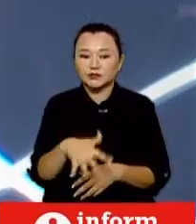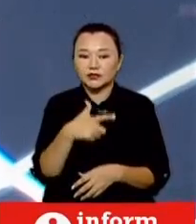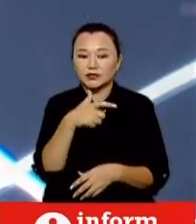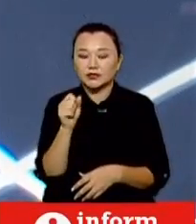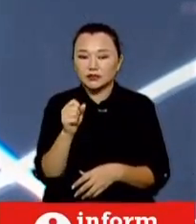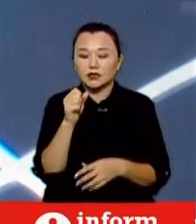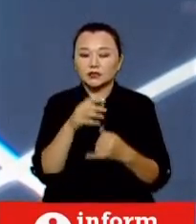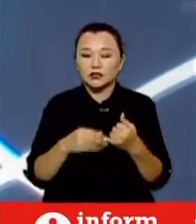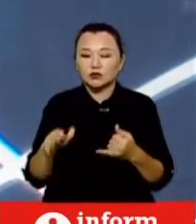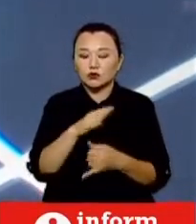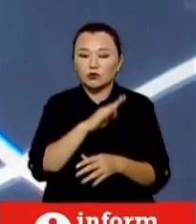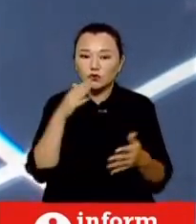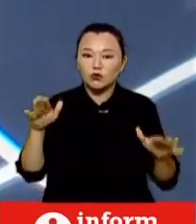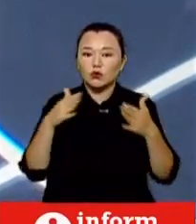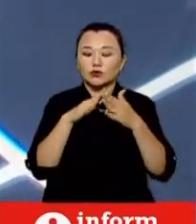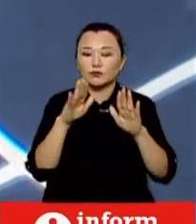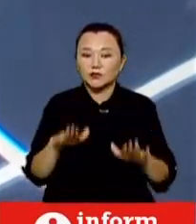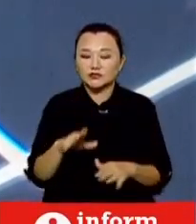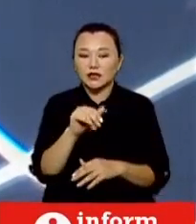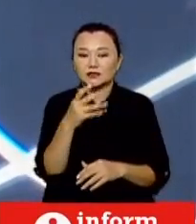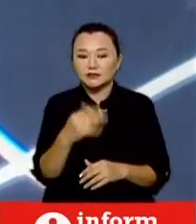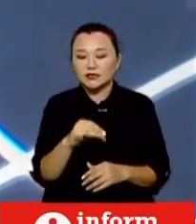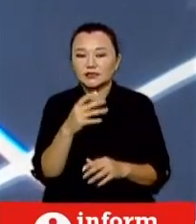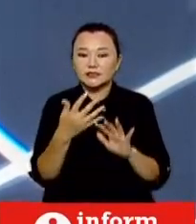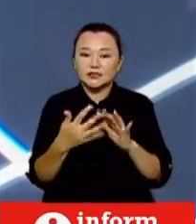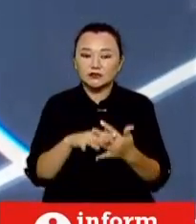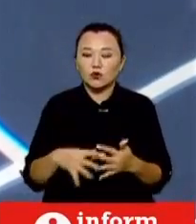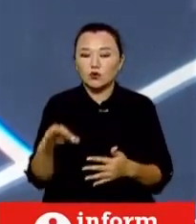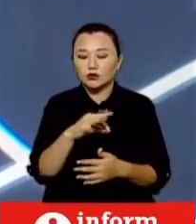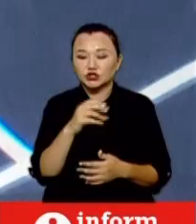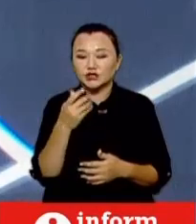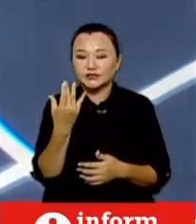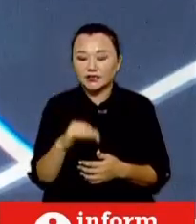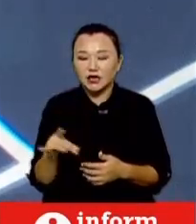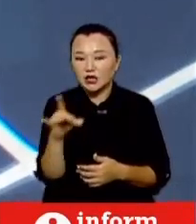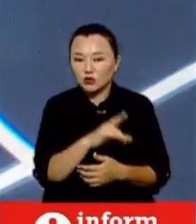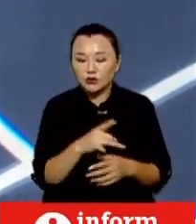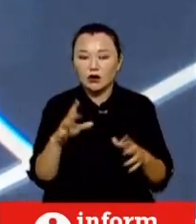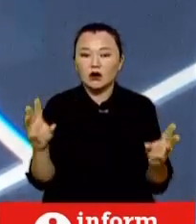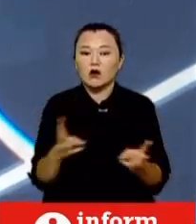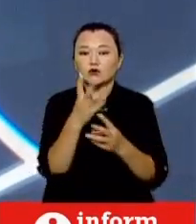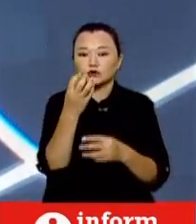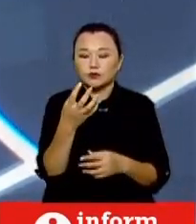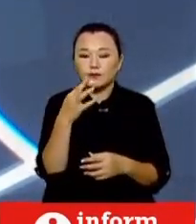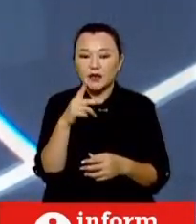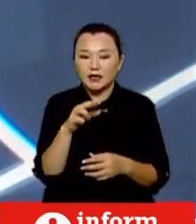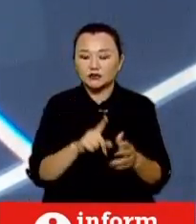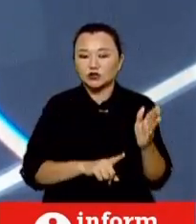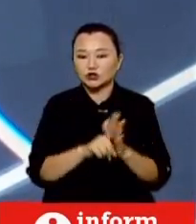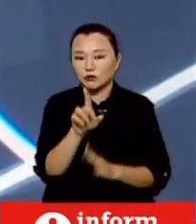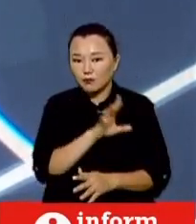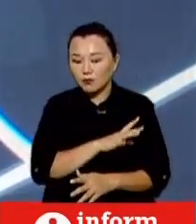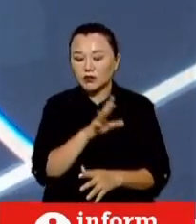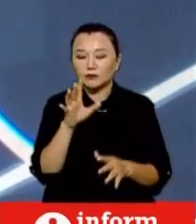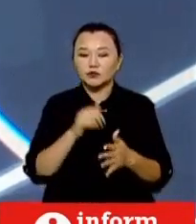гектаров. Территорию горного массива в Талдинском сельском округе Щецкого района огонь охватил еще в пятницу.